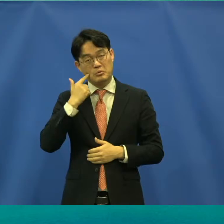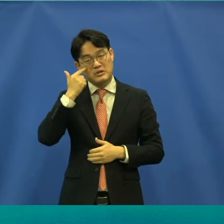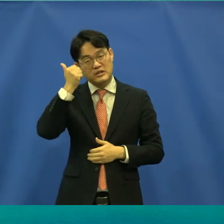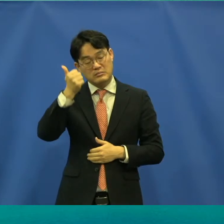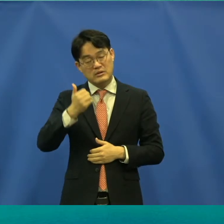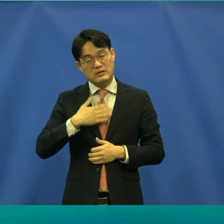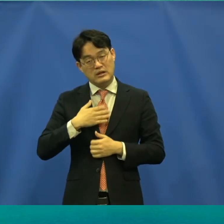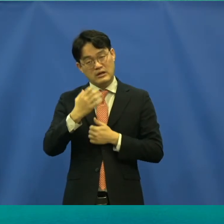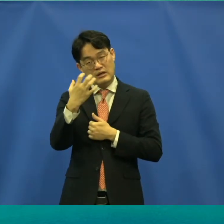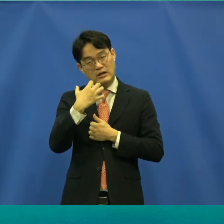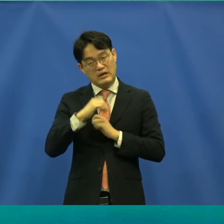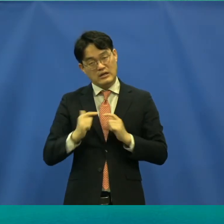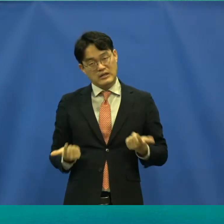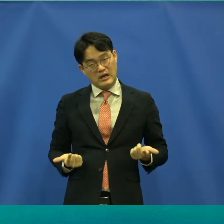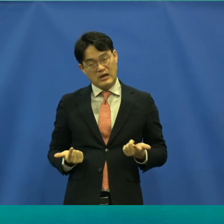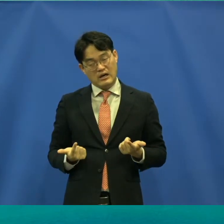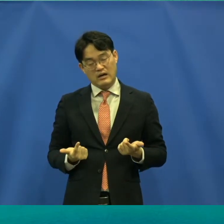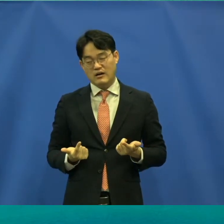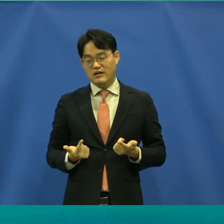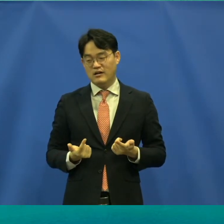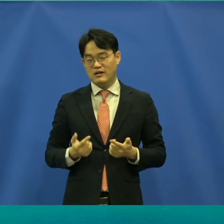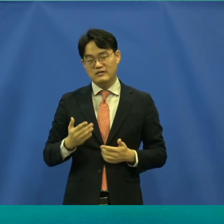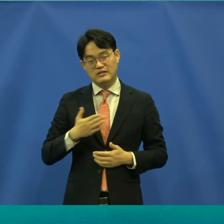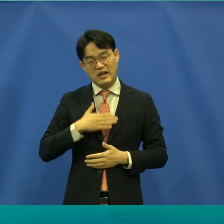근데 피하지 마십시오.